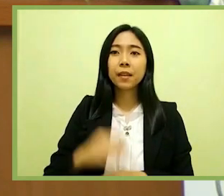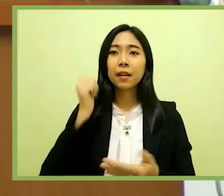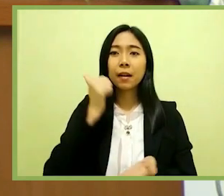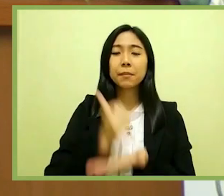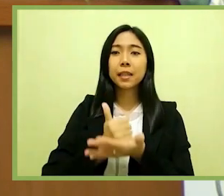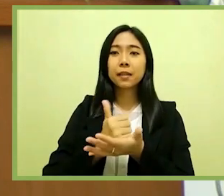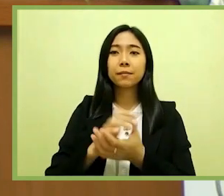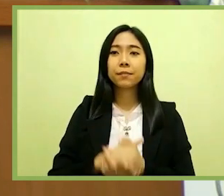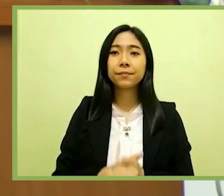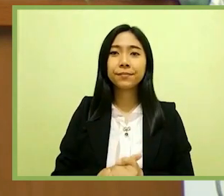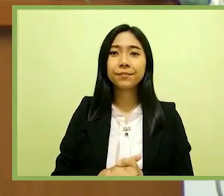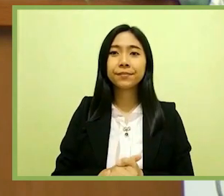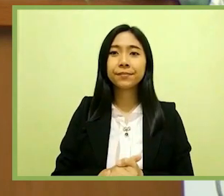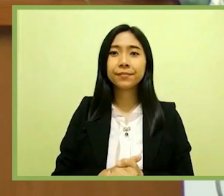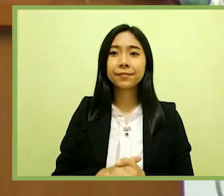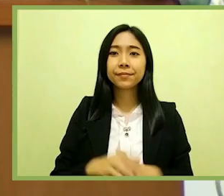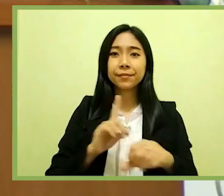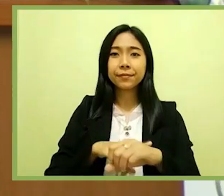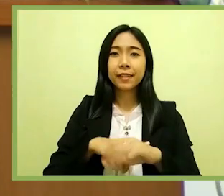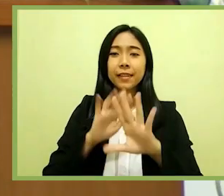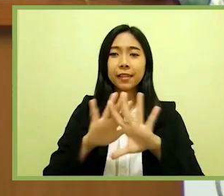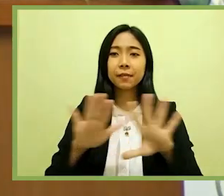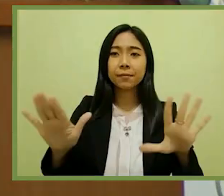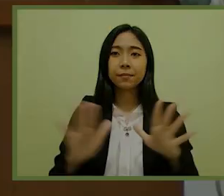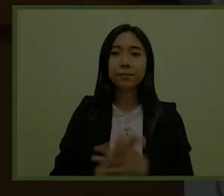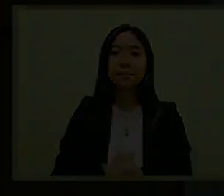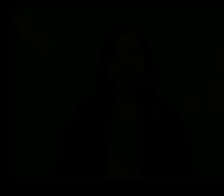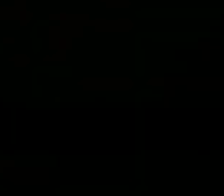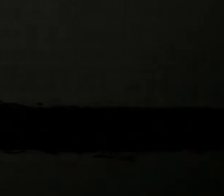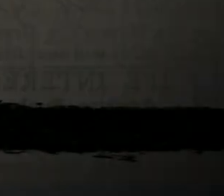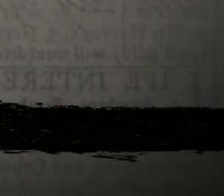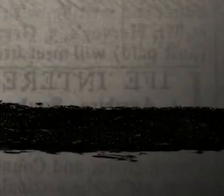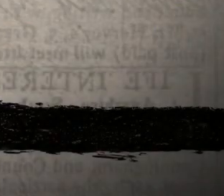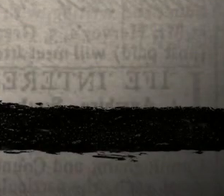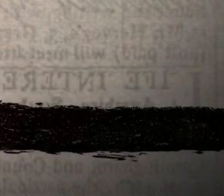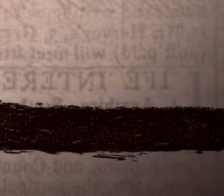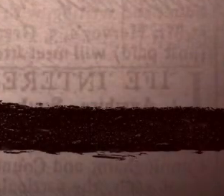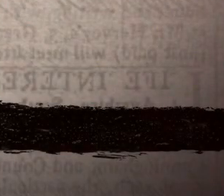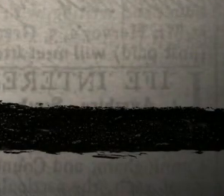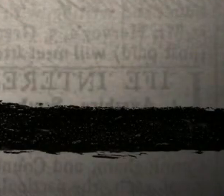Amin. Saat hening bagi kita sekalian.